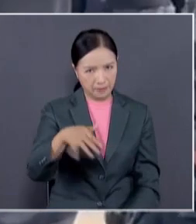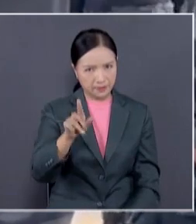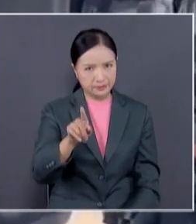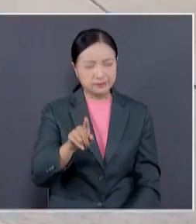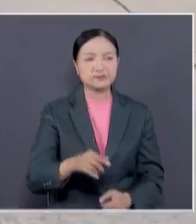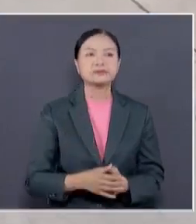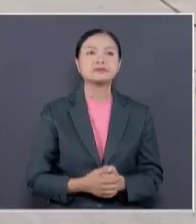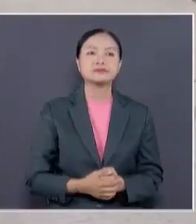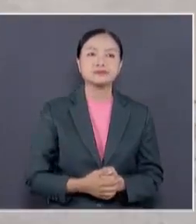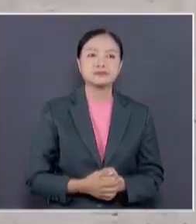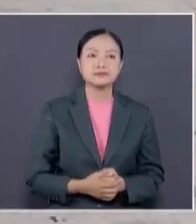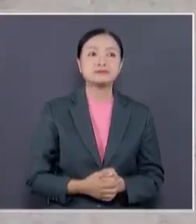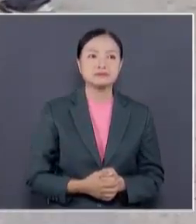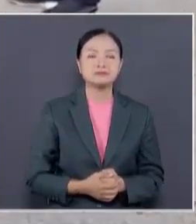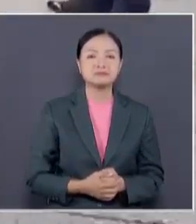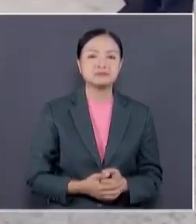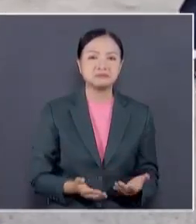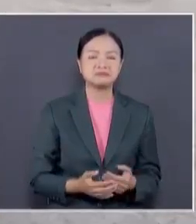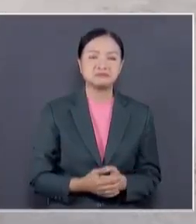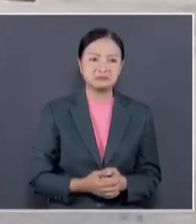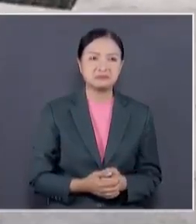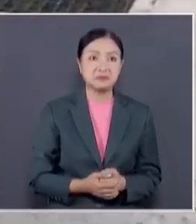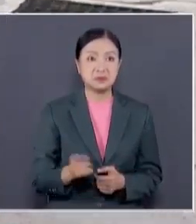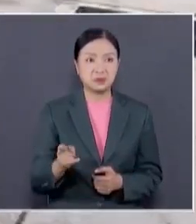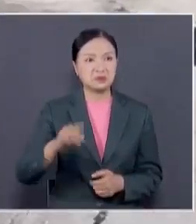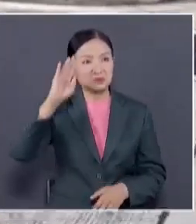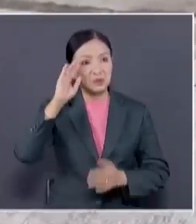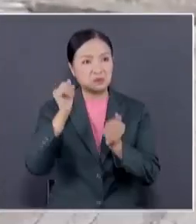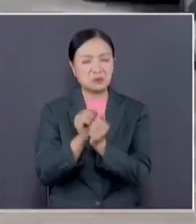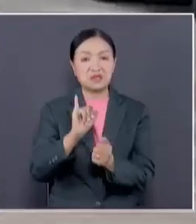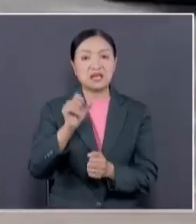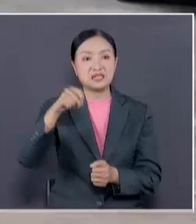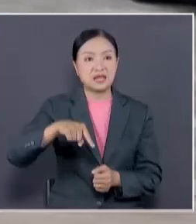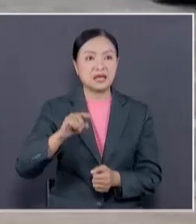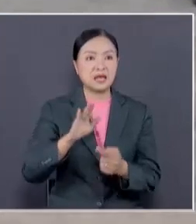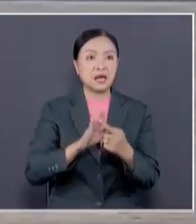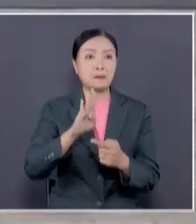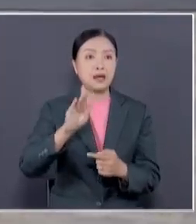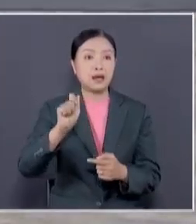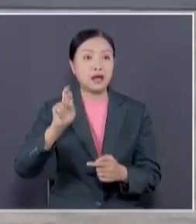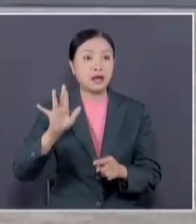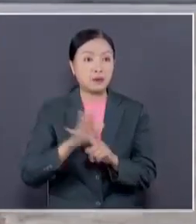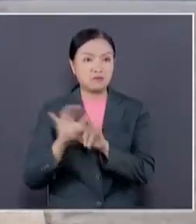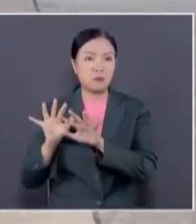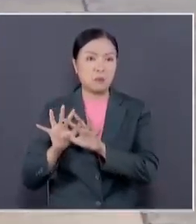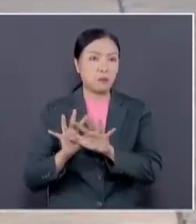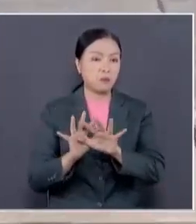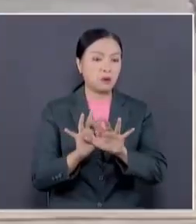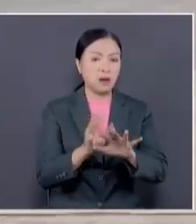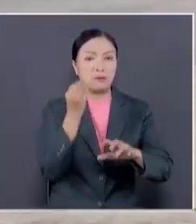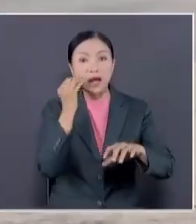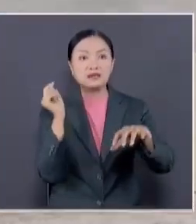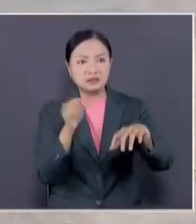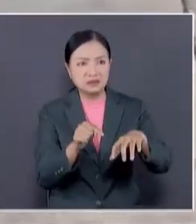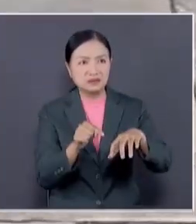คือบิ๊กโจ๊กเป็นตำรวจระดับผู้ใหญ่นะฮะคุณผู้ชมฮะและปฏิบัติการของตำรวจไซเบอร์แล้วก็หน่วยต่างๆที่ไปบ้านบิ๊กโจ๊กประหนึ่